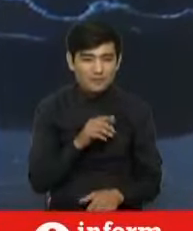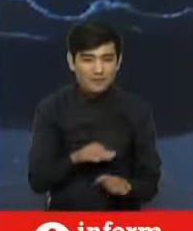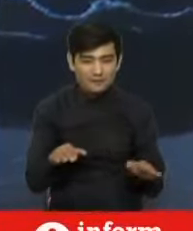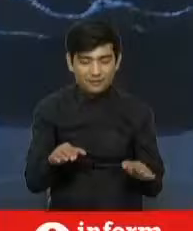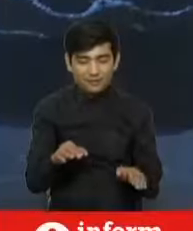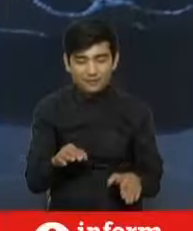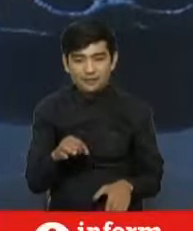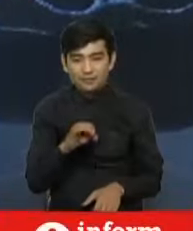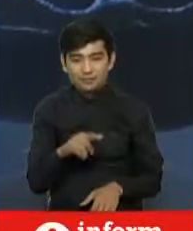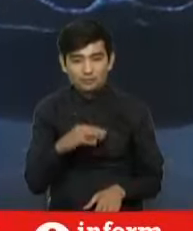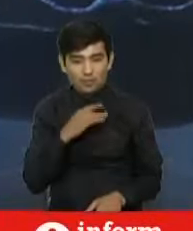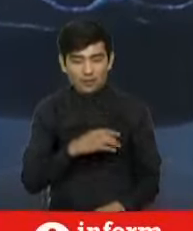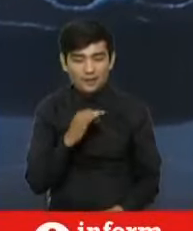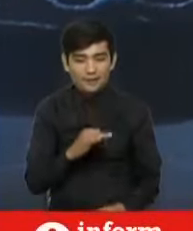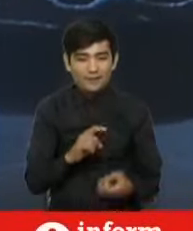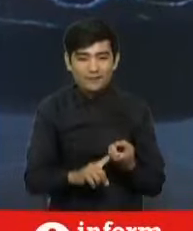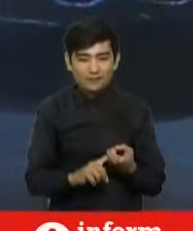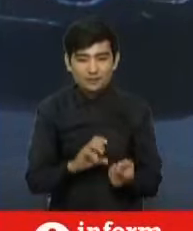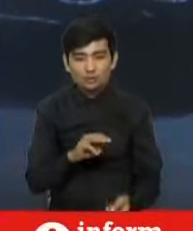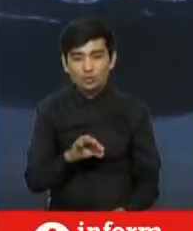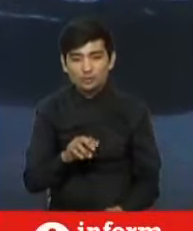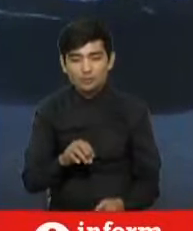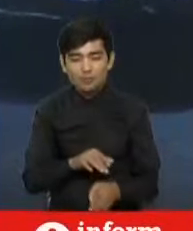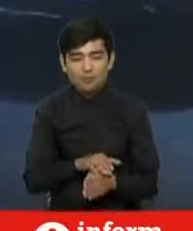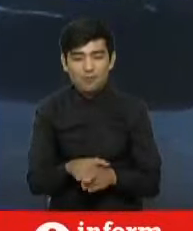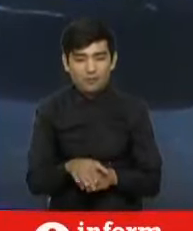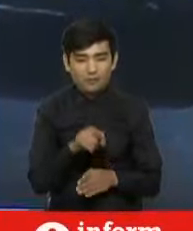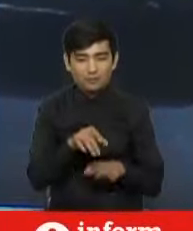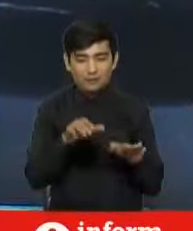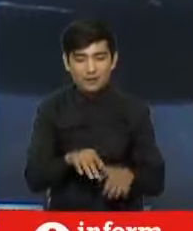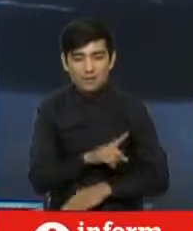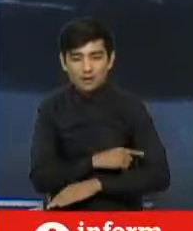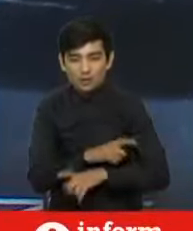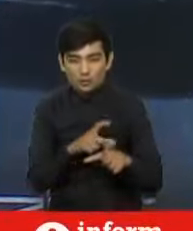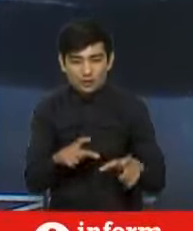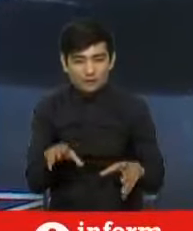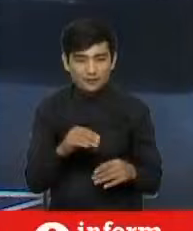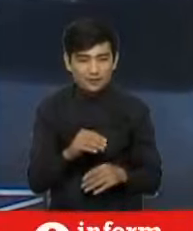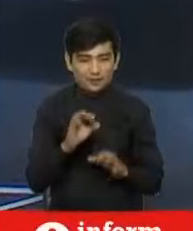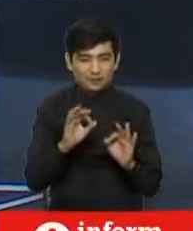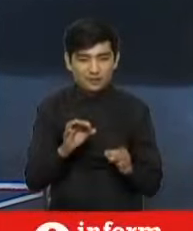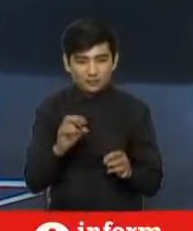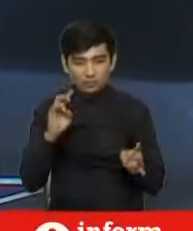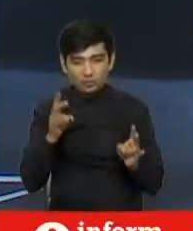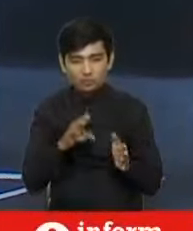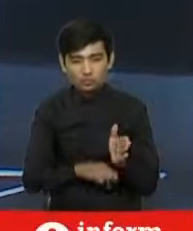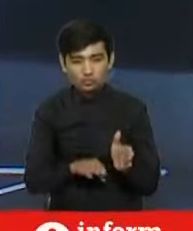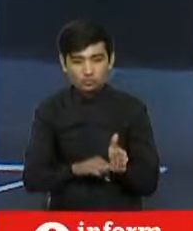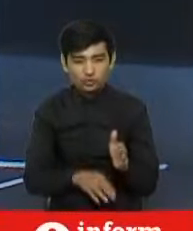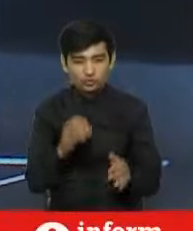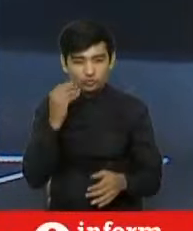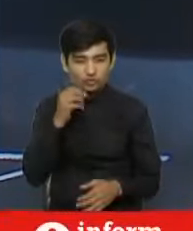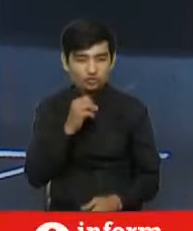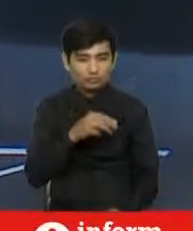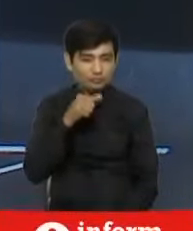екен. Қазір өңірдегі инфекциялық стационар лық толған. Дәрігерлер эпидахуал ушығып, ауру жұқтырғандар саны өткен